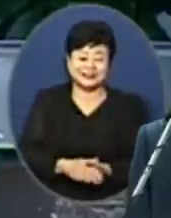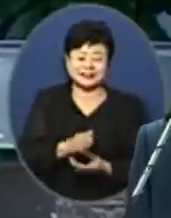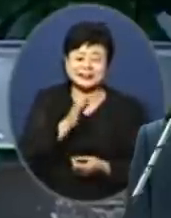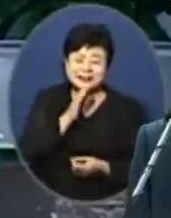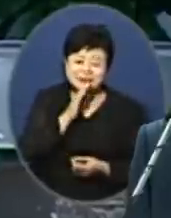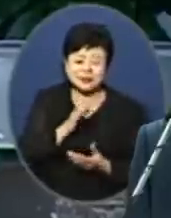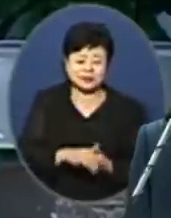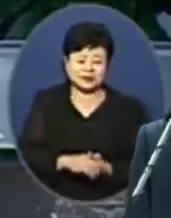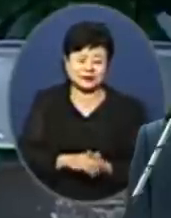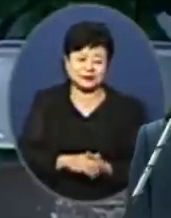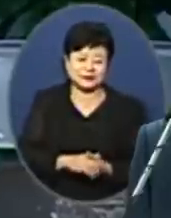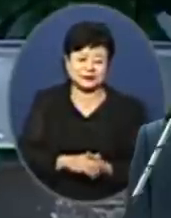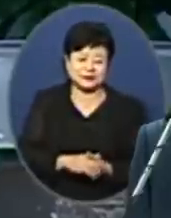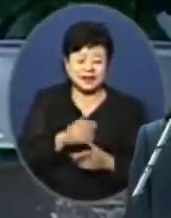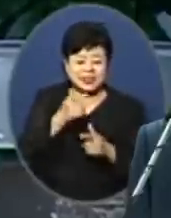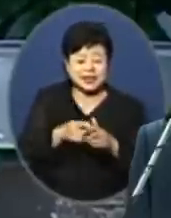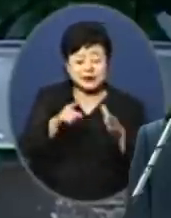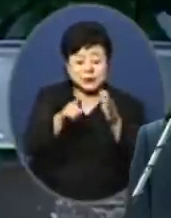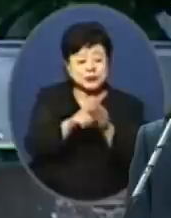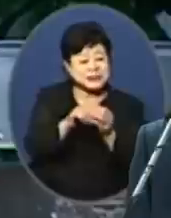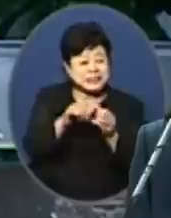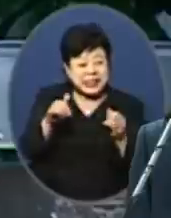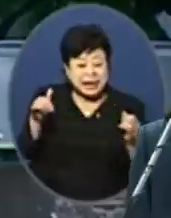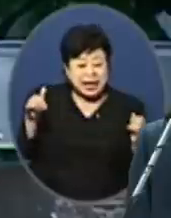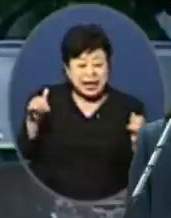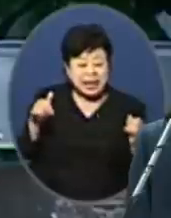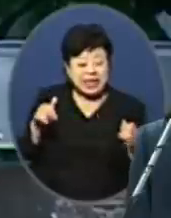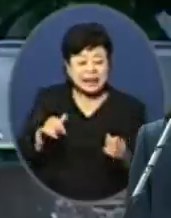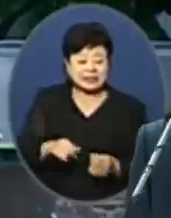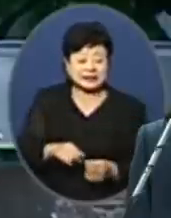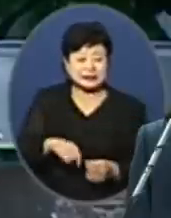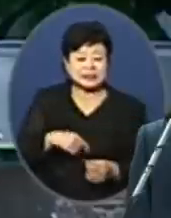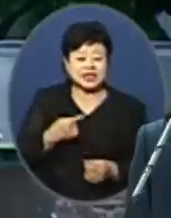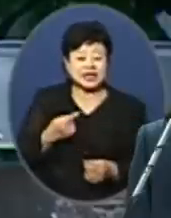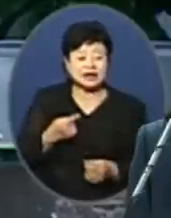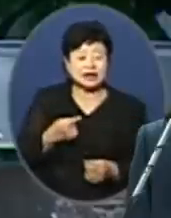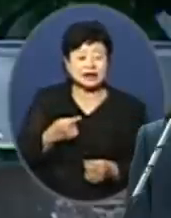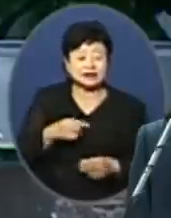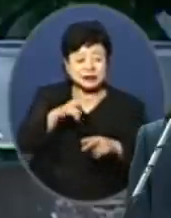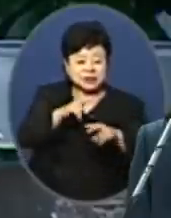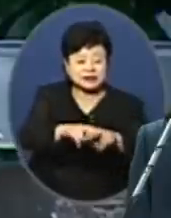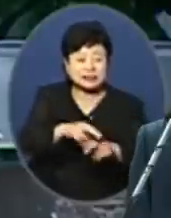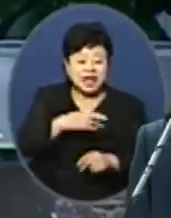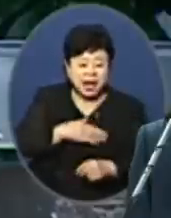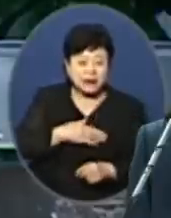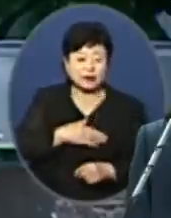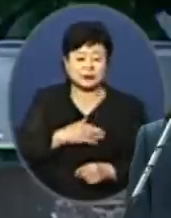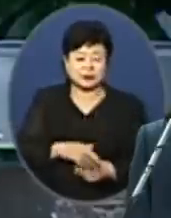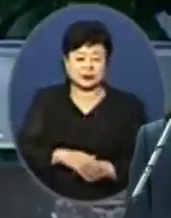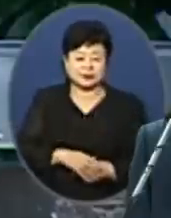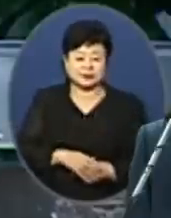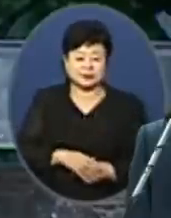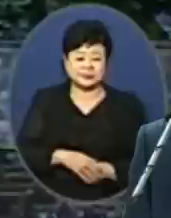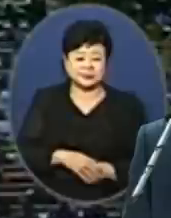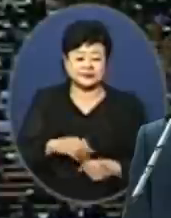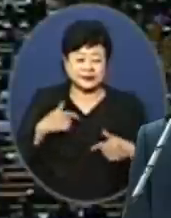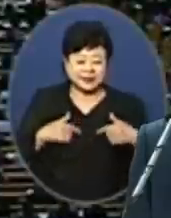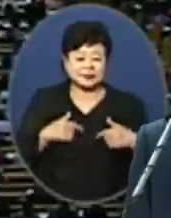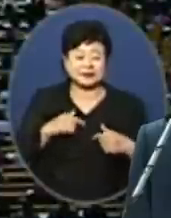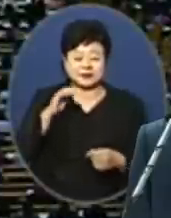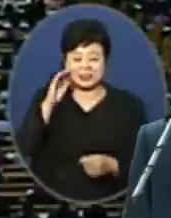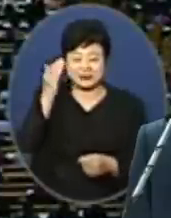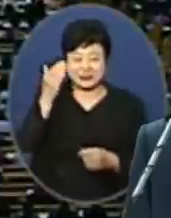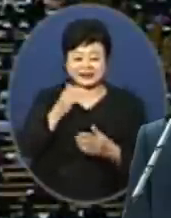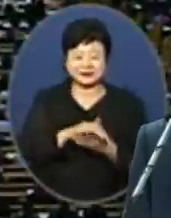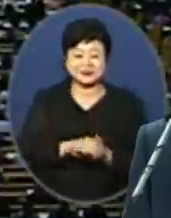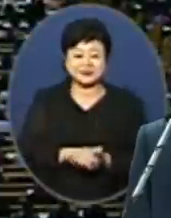참으로 우리 예수 믿는 사람 자기가 어떠한 위치에 있는지를 알고 나면 기쁘기 말로 다할 수